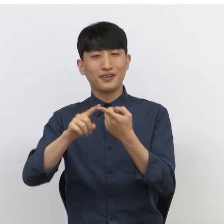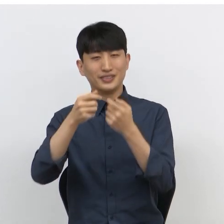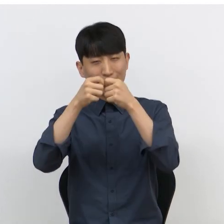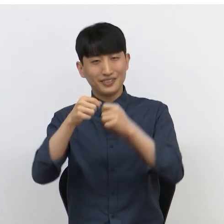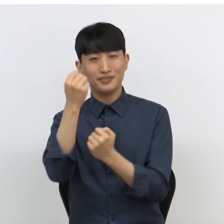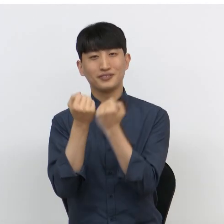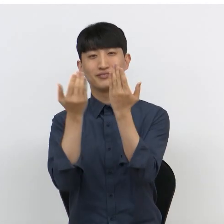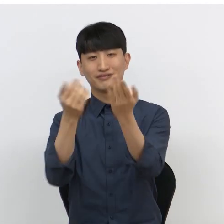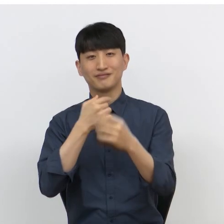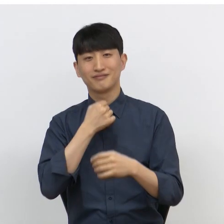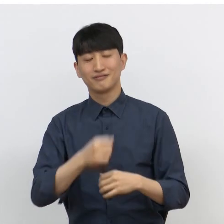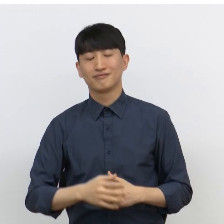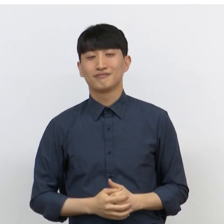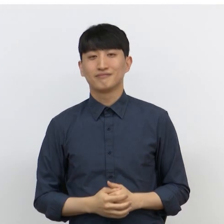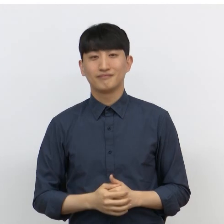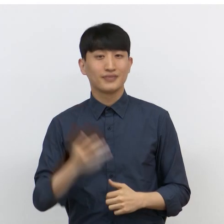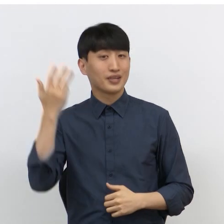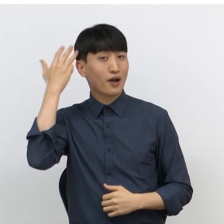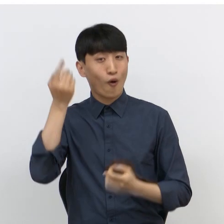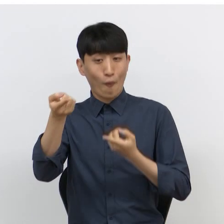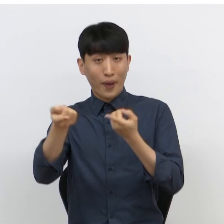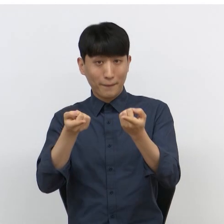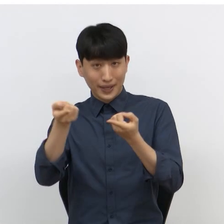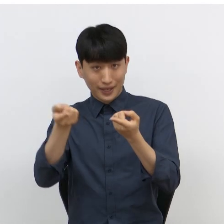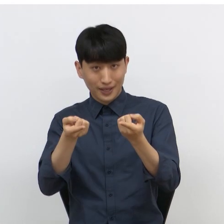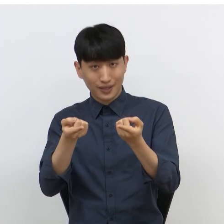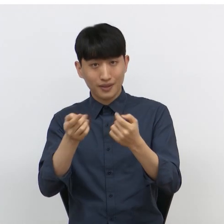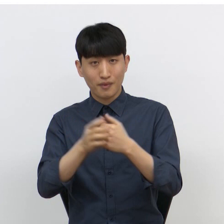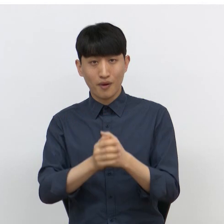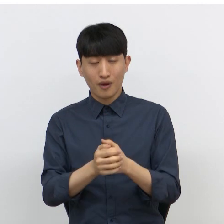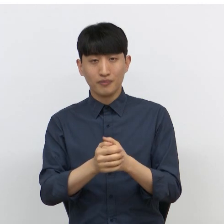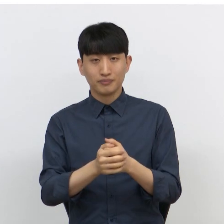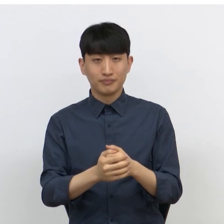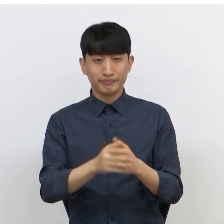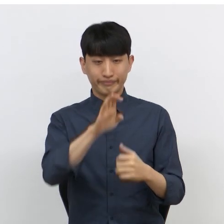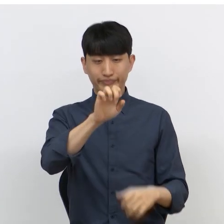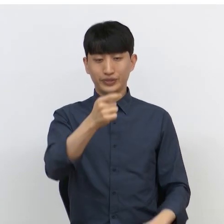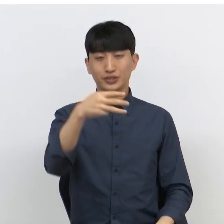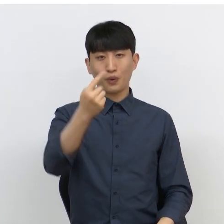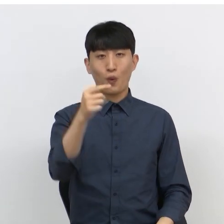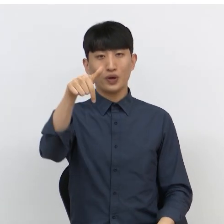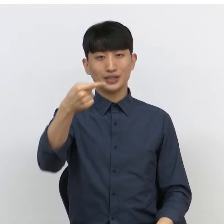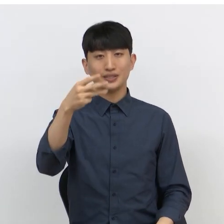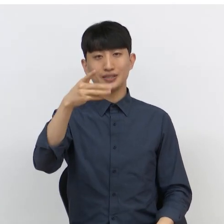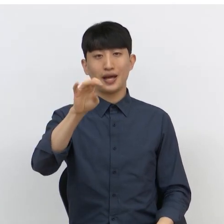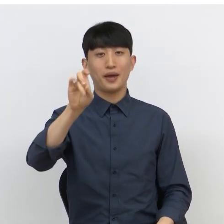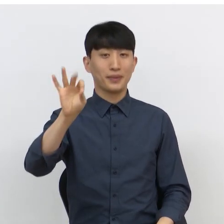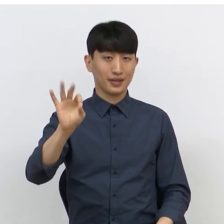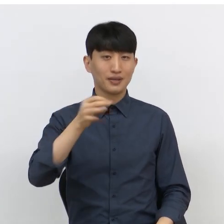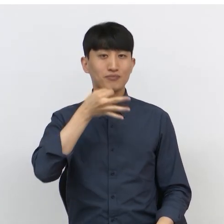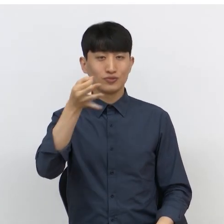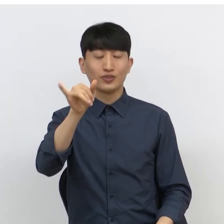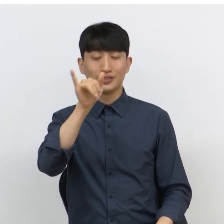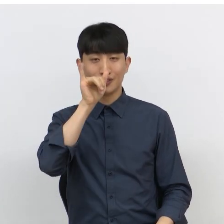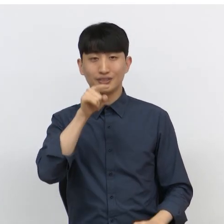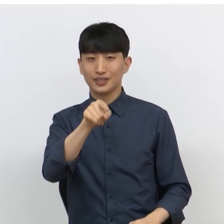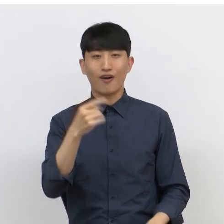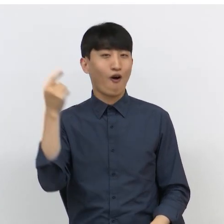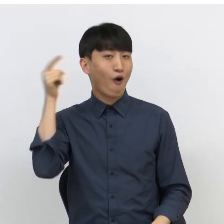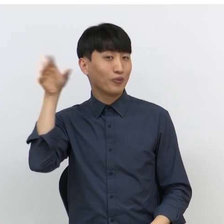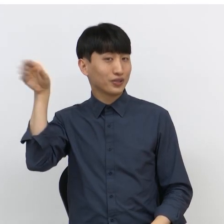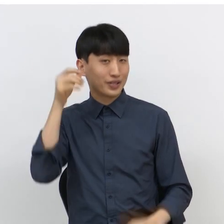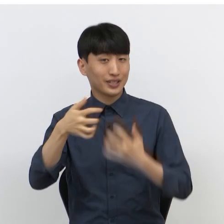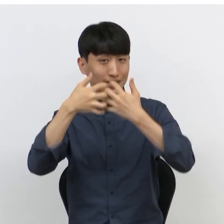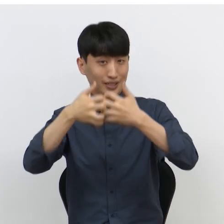건데요. 인공화학 매핑 또는 우리가 프로그래밍이라고 얘기를 하는데, 이것은 어음 처리기의